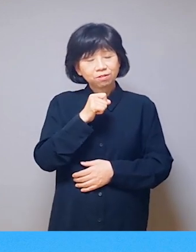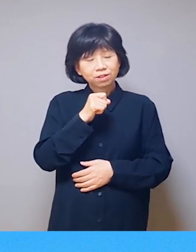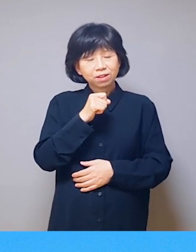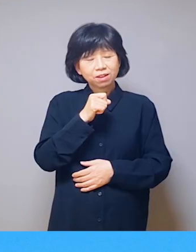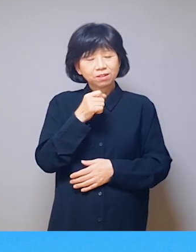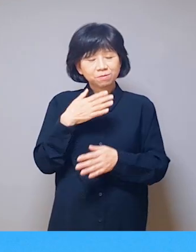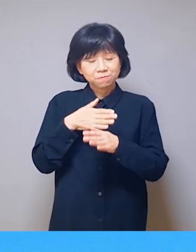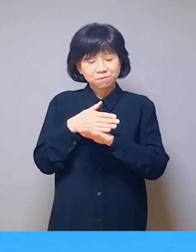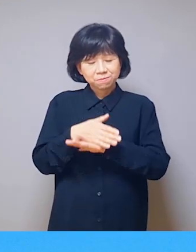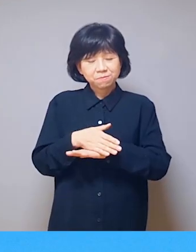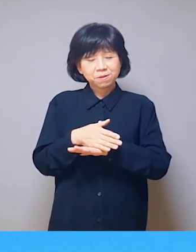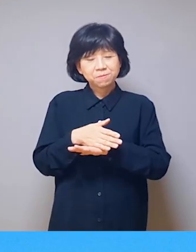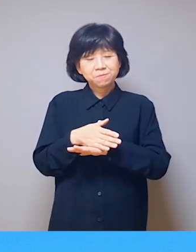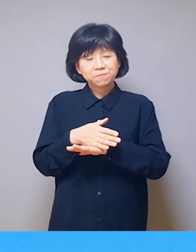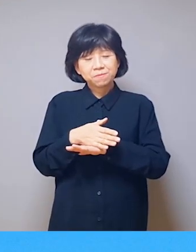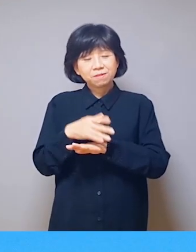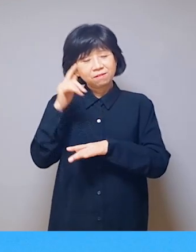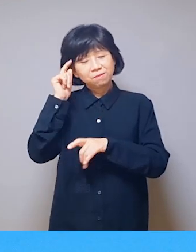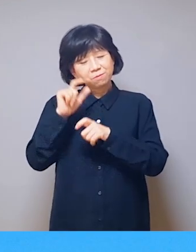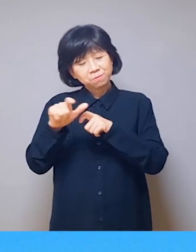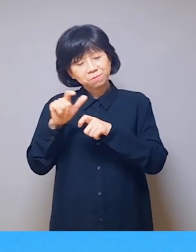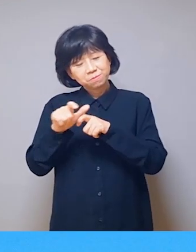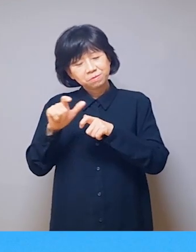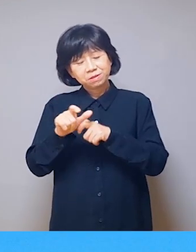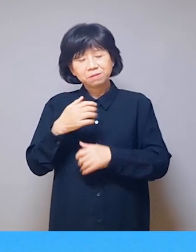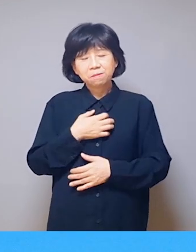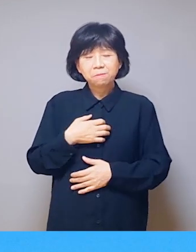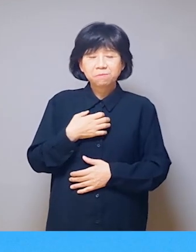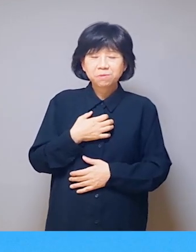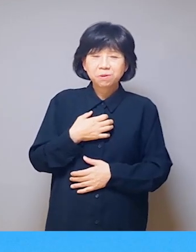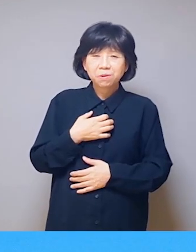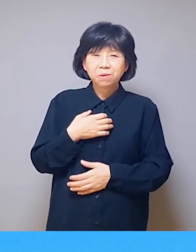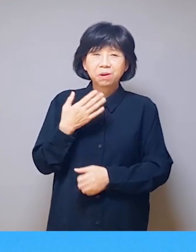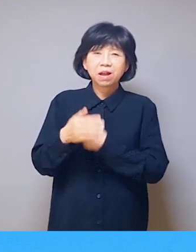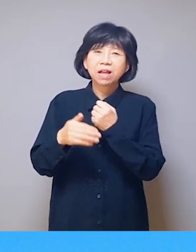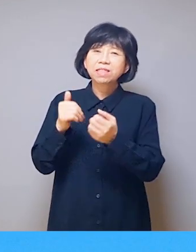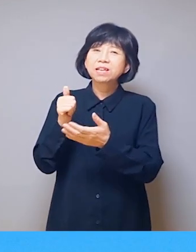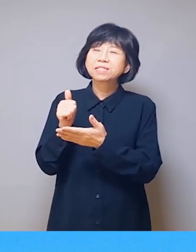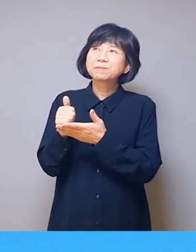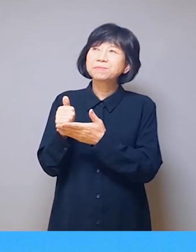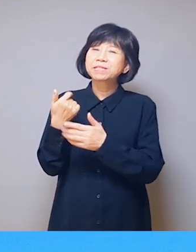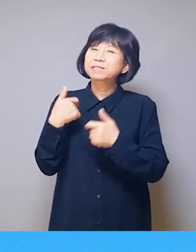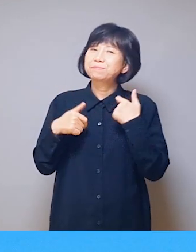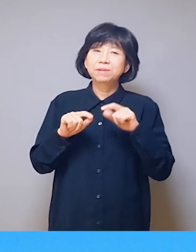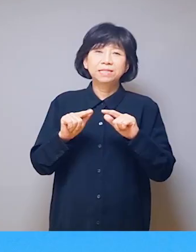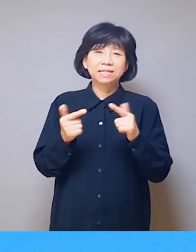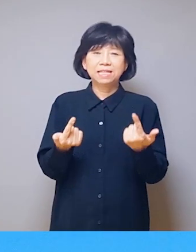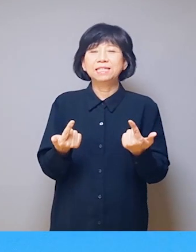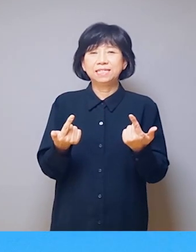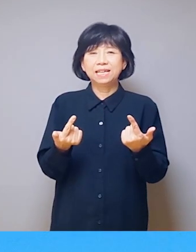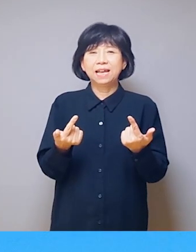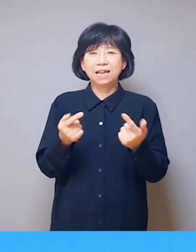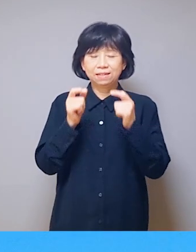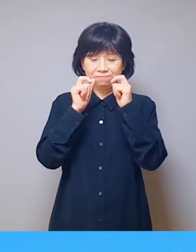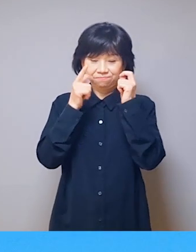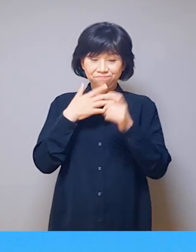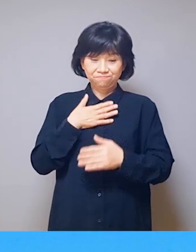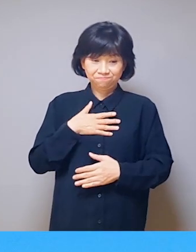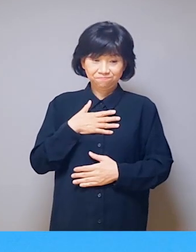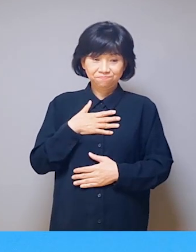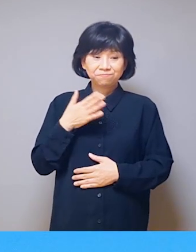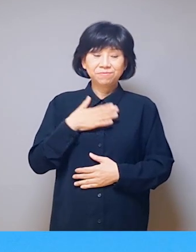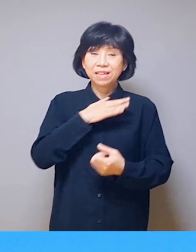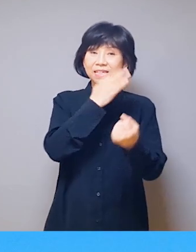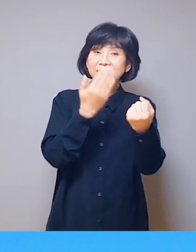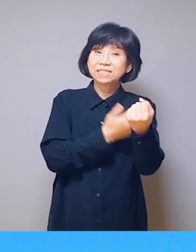고민하고 염려했던 시간들이 하나님이 기뻐하지 않는 시간이구나라는 걸 깨달아요. 내 힘으로 내